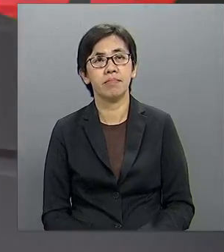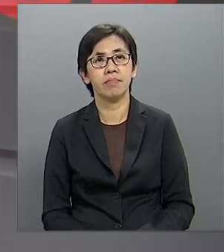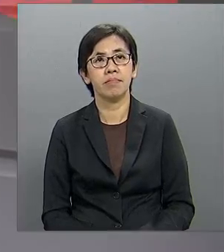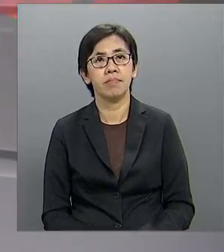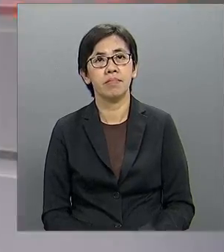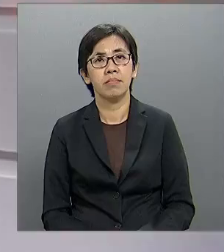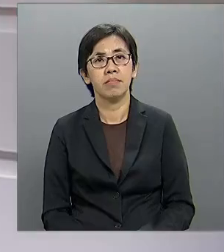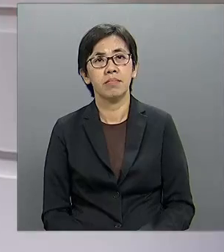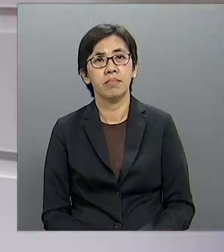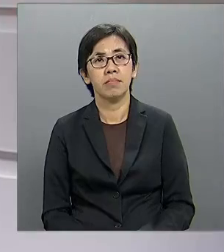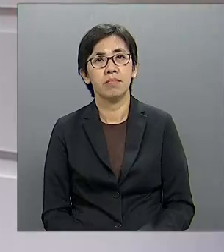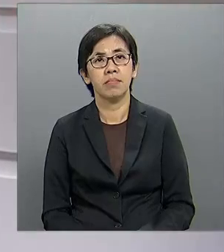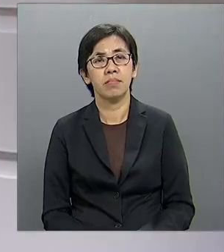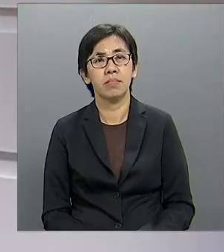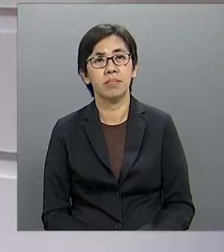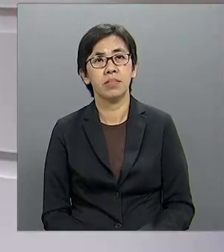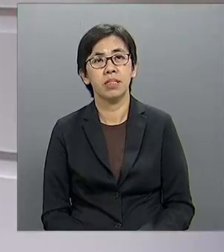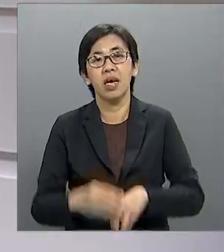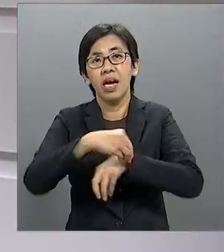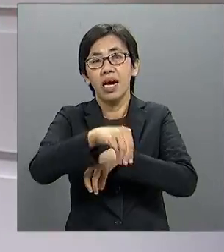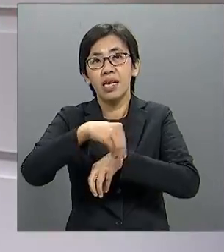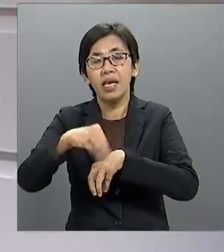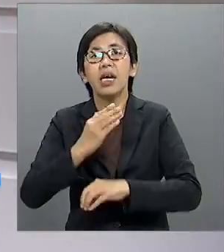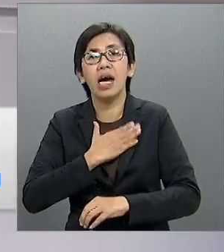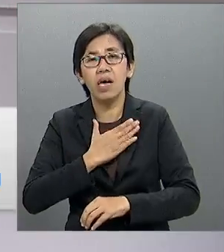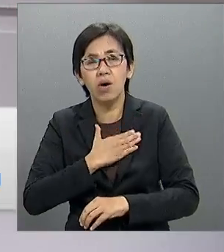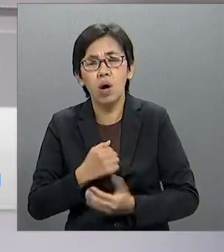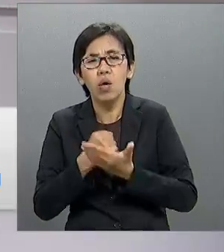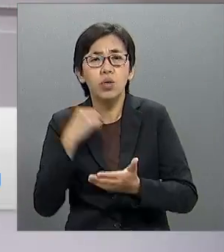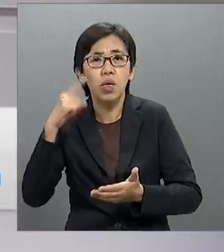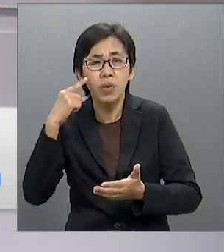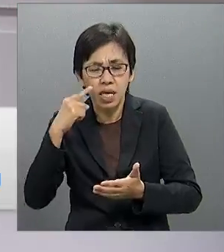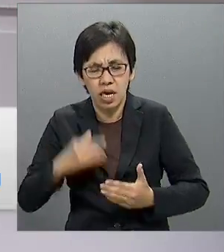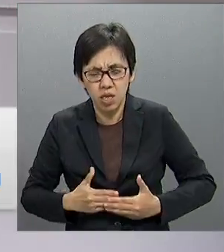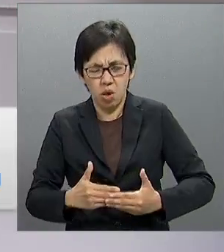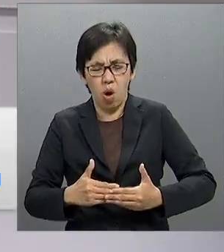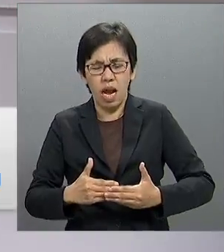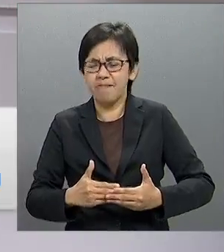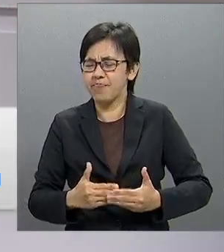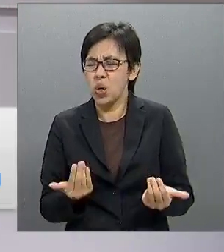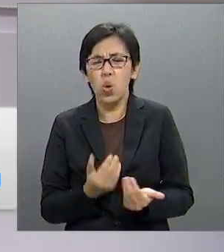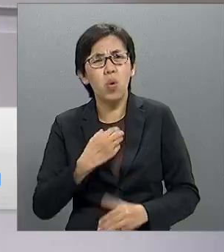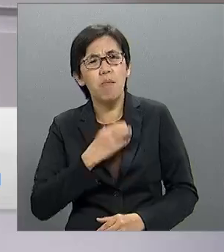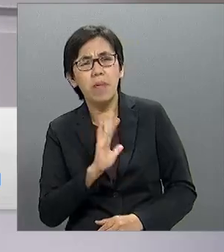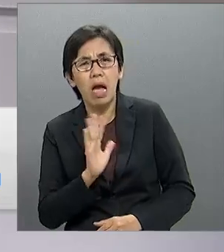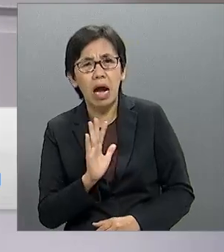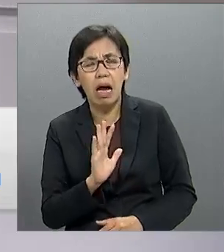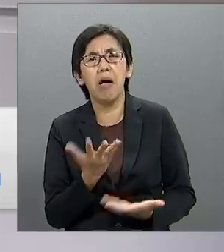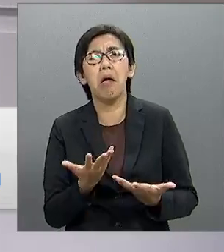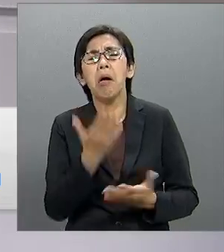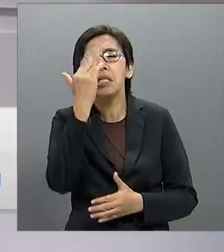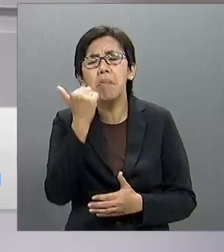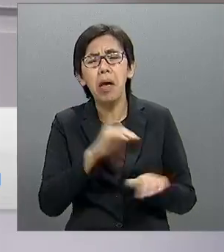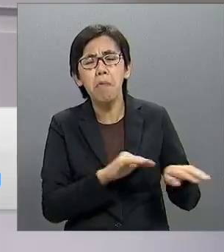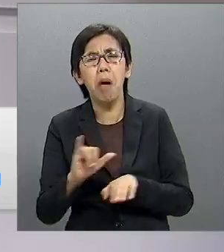ทางเครือข่าย Samsungทั้งเรื่องของผู้หญิงท้องไม่พร้อมนะคะมองมาตลอดว่ากฎหมายเนี่ยเป็น